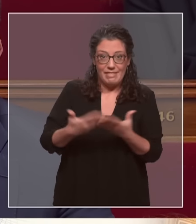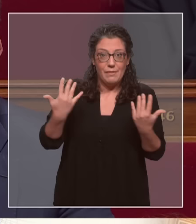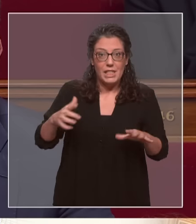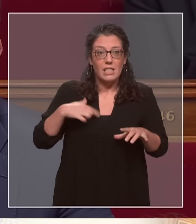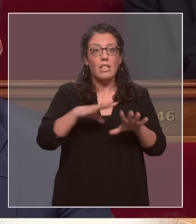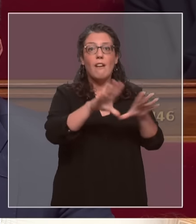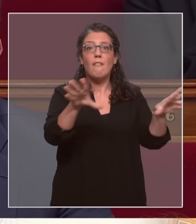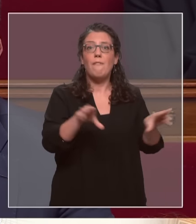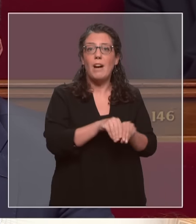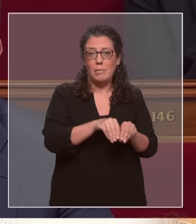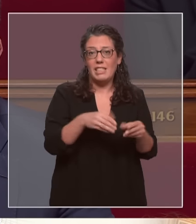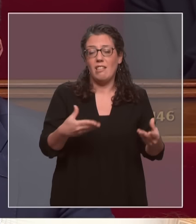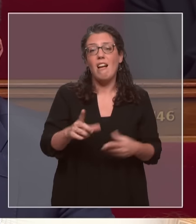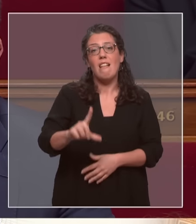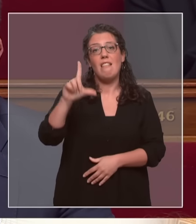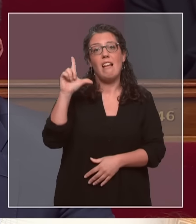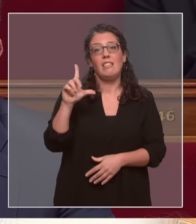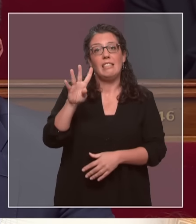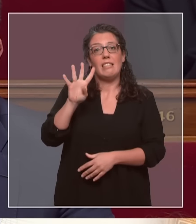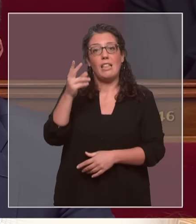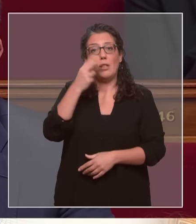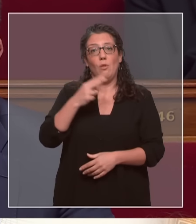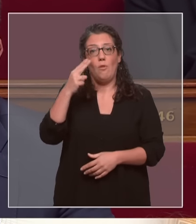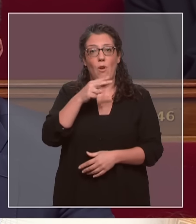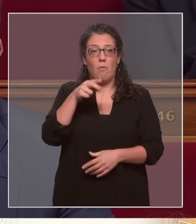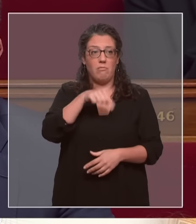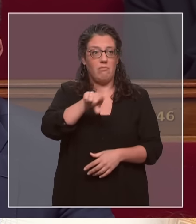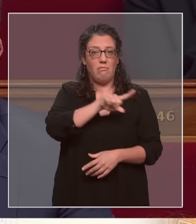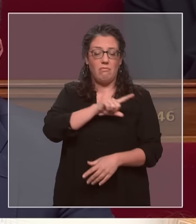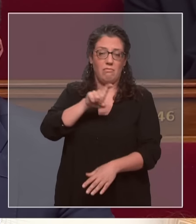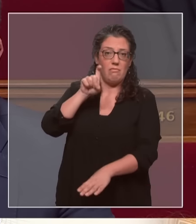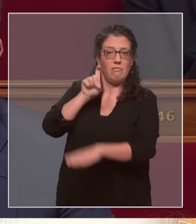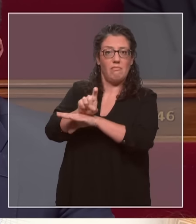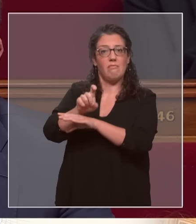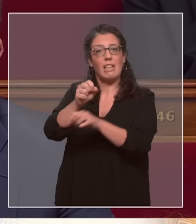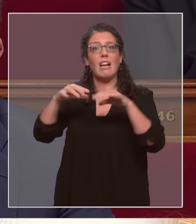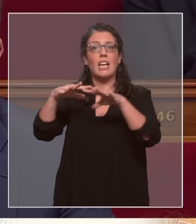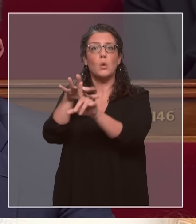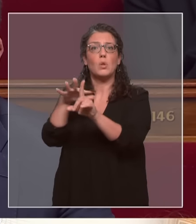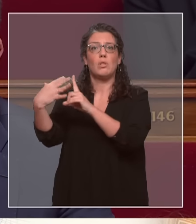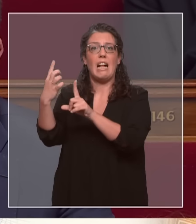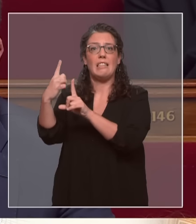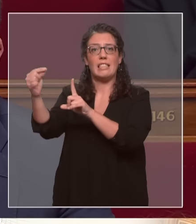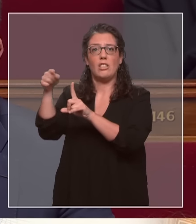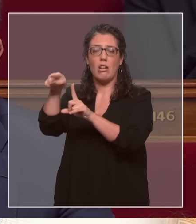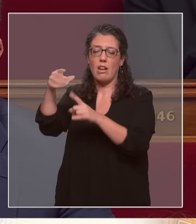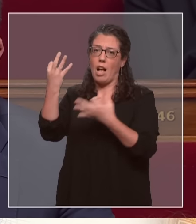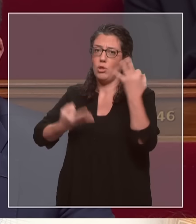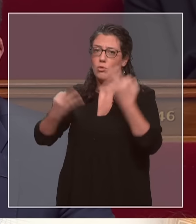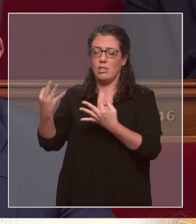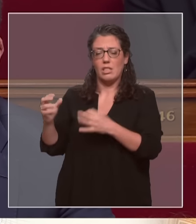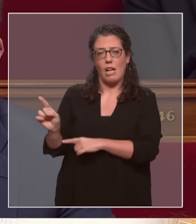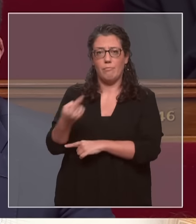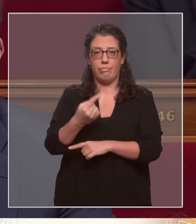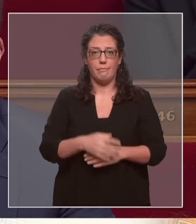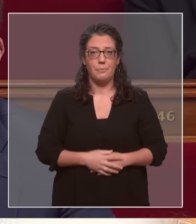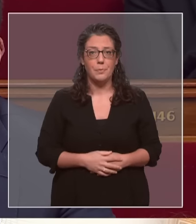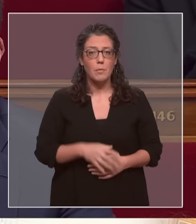familles, ce lundi 4 novembre, à attaquer et à signer le réseau TikTok devant la justice. Leur